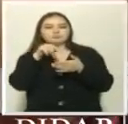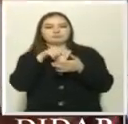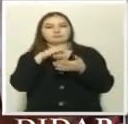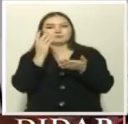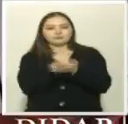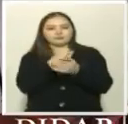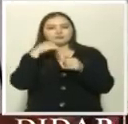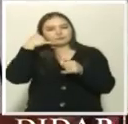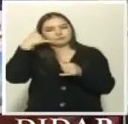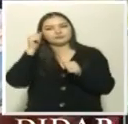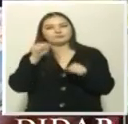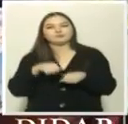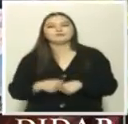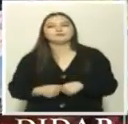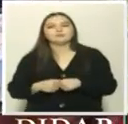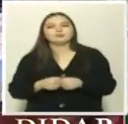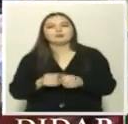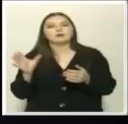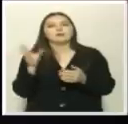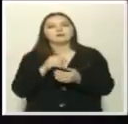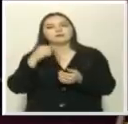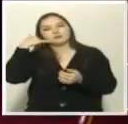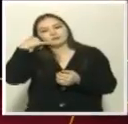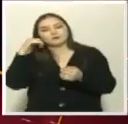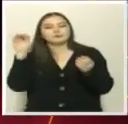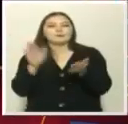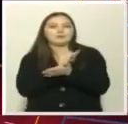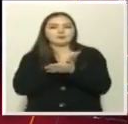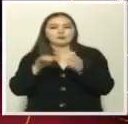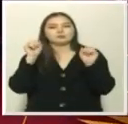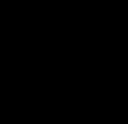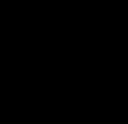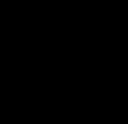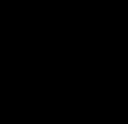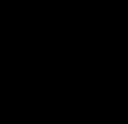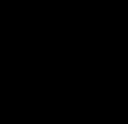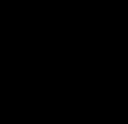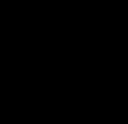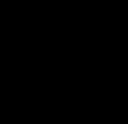и для мобильных телефонов. Все звонки бесплатны. Ажан Сабитко, Наджан Спандиар, Дидар.